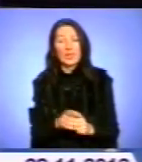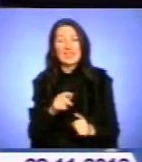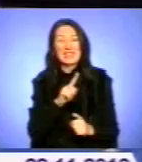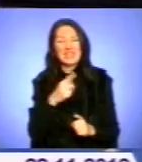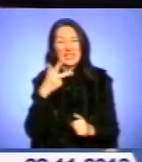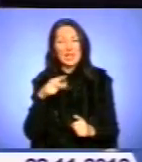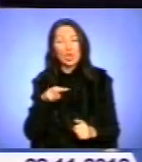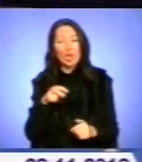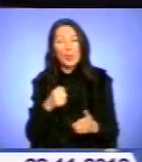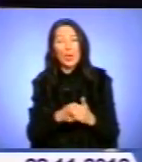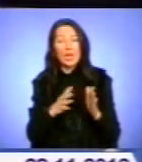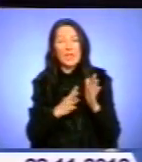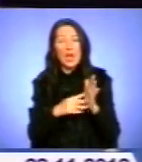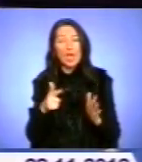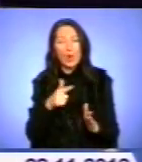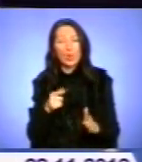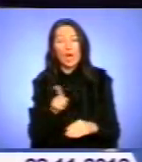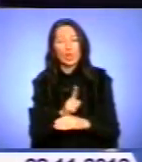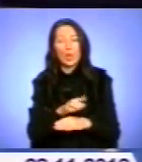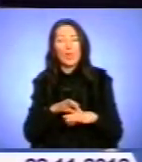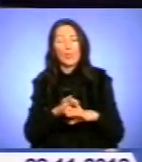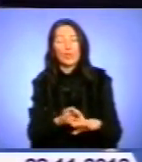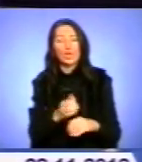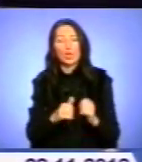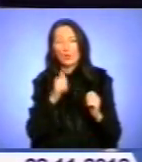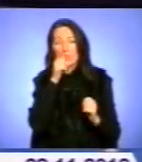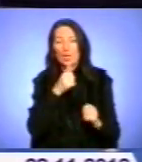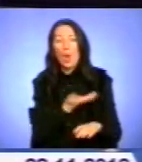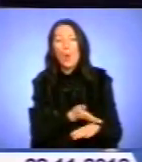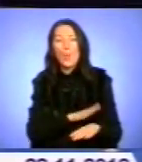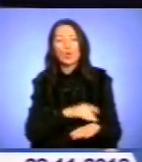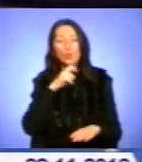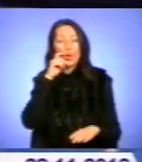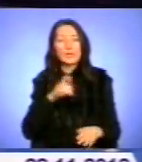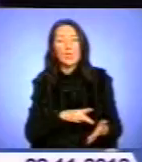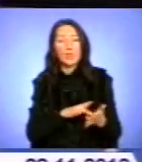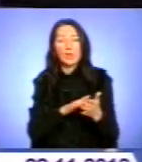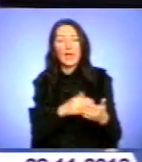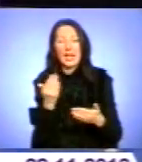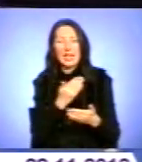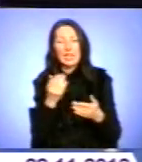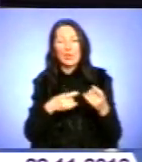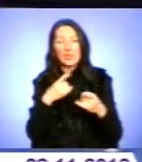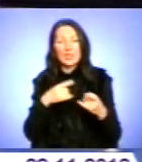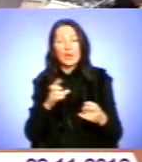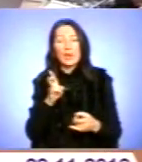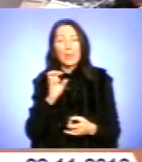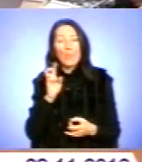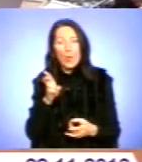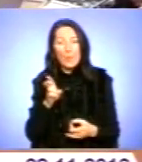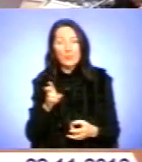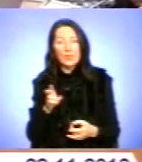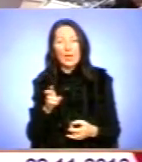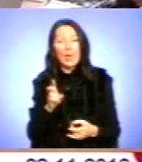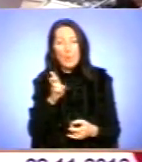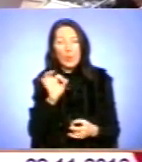30 листопада по 9 грудня у Тернополі проходитиме щорічний польсько-український мандрівний кінофестиваль «Бо».